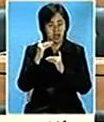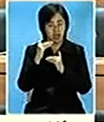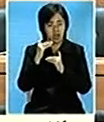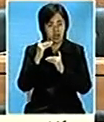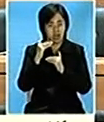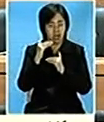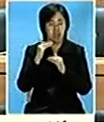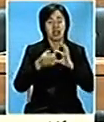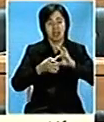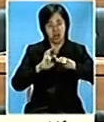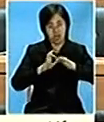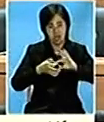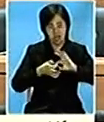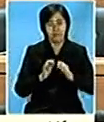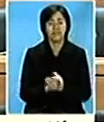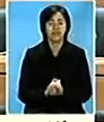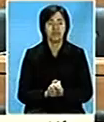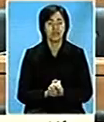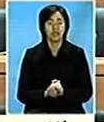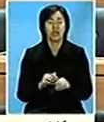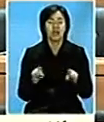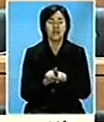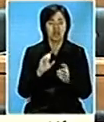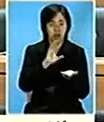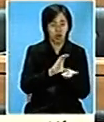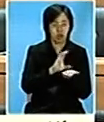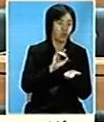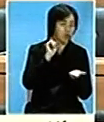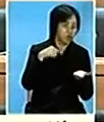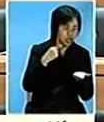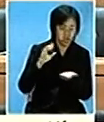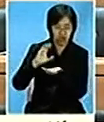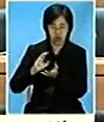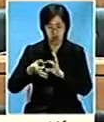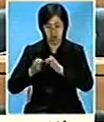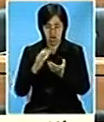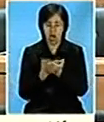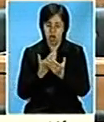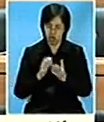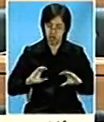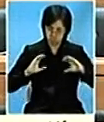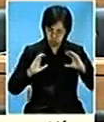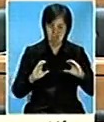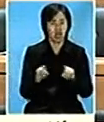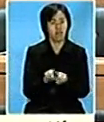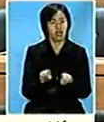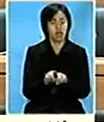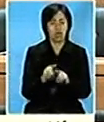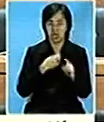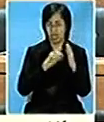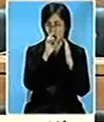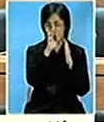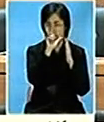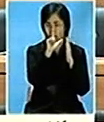ศักยภาพของนักกีฬาเหมือนเช่นที่ท่านให้กับกองทุนพัฒนาบทบาทสตรีท่านให้จังหวัดละ100ล้